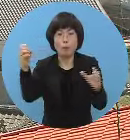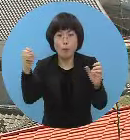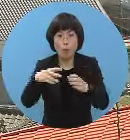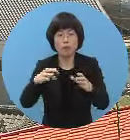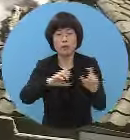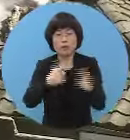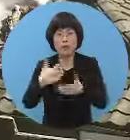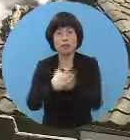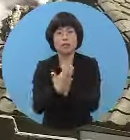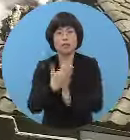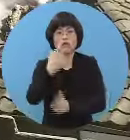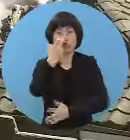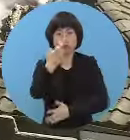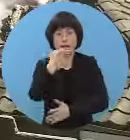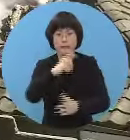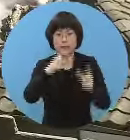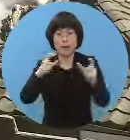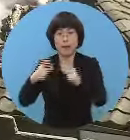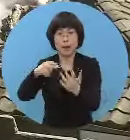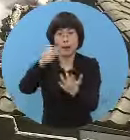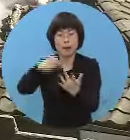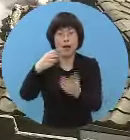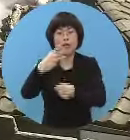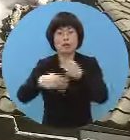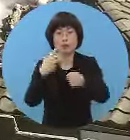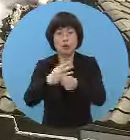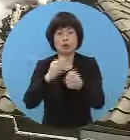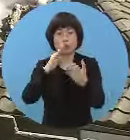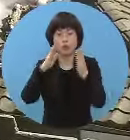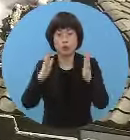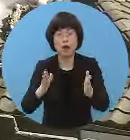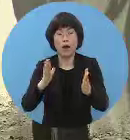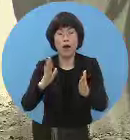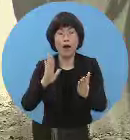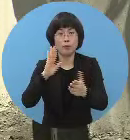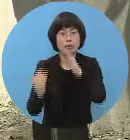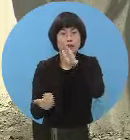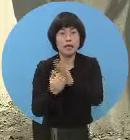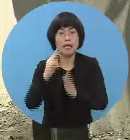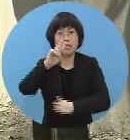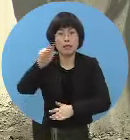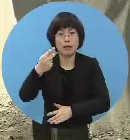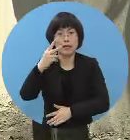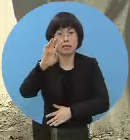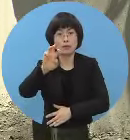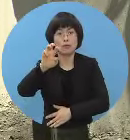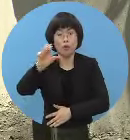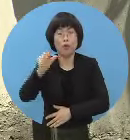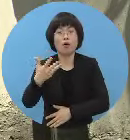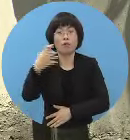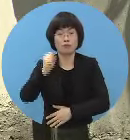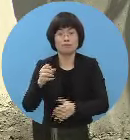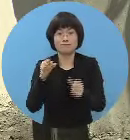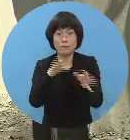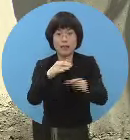무정면 평지리 등 도내 12개 지역이 선정돼 향후 3년간 최대 240억